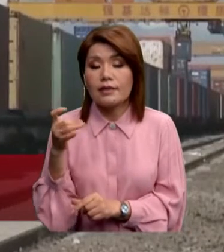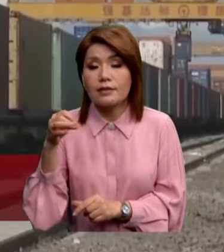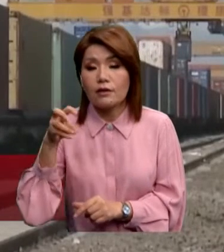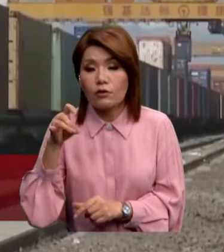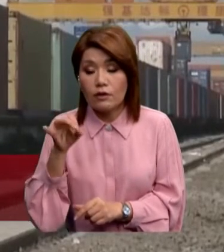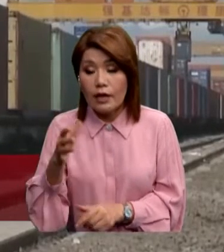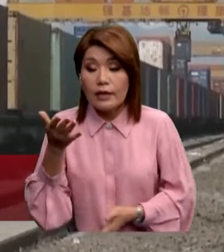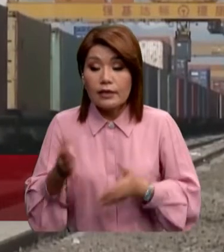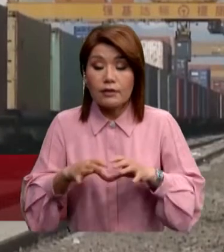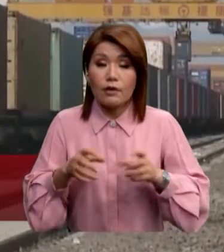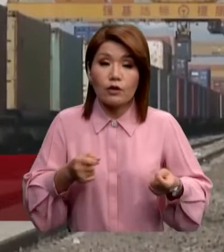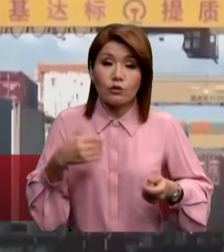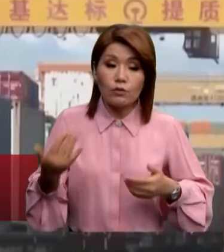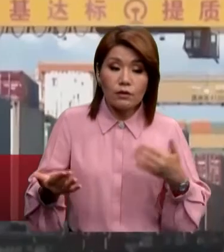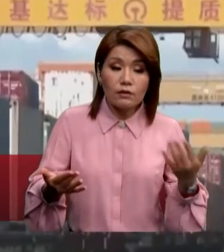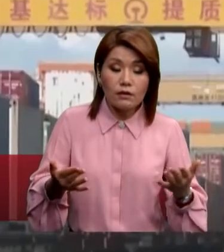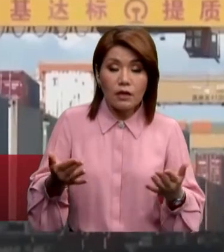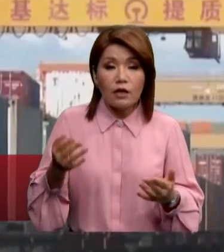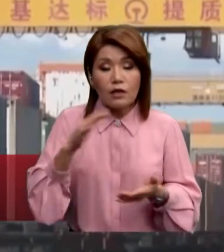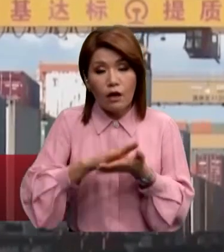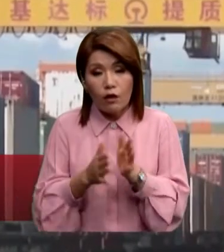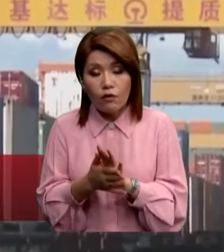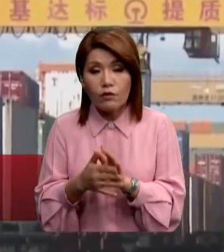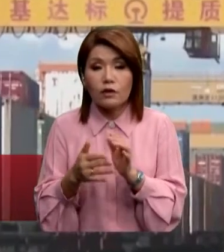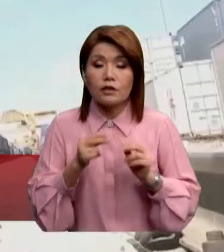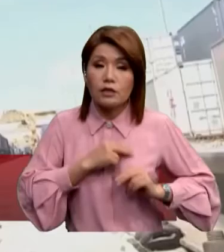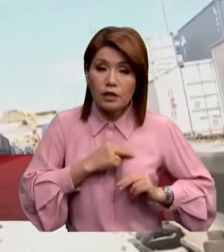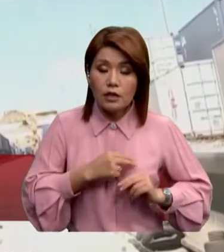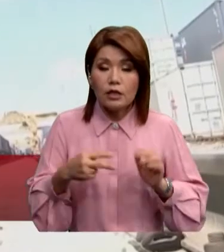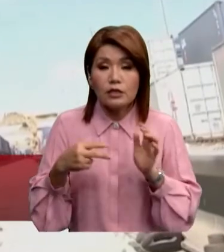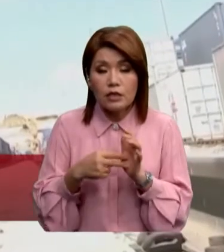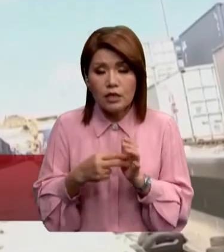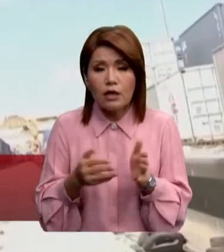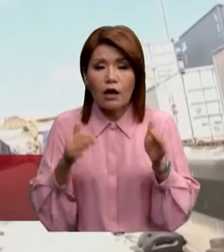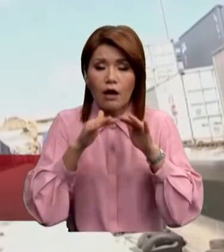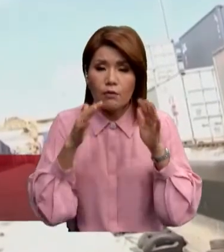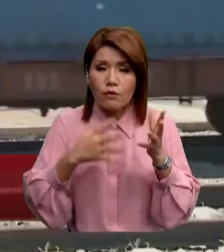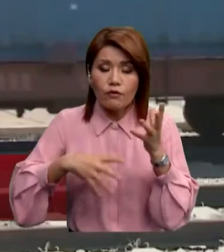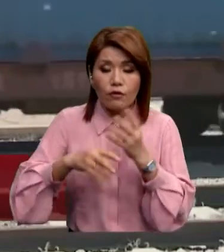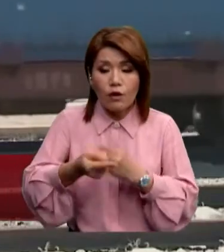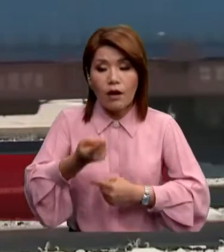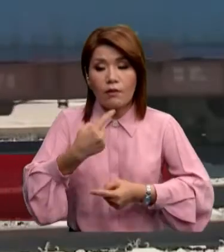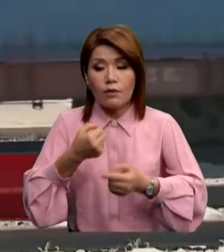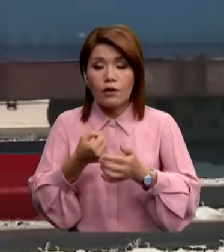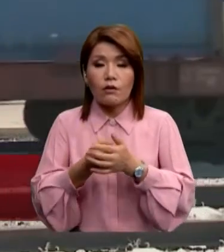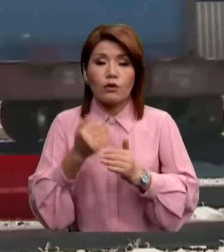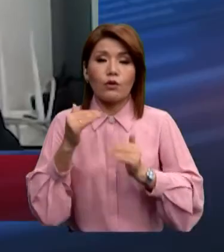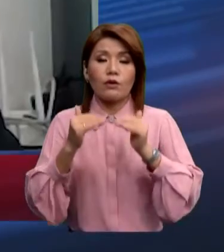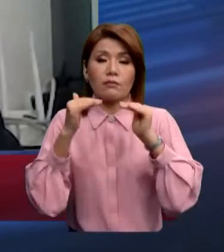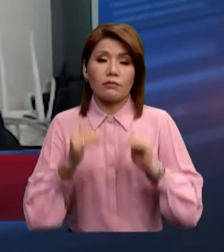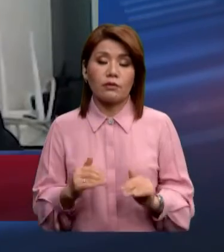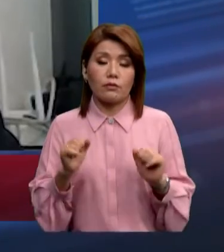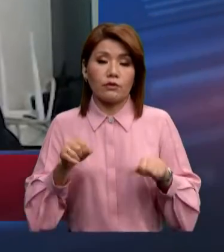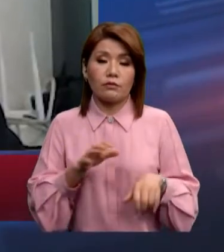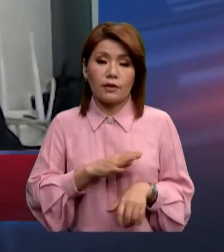если правительство двух стран продолжит работу в сфере трансграничных перевозок, то цены и объемы товаров могут вернуться к допандемийному уровню.